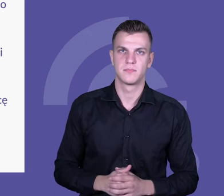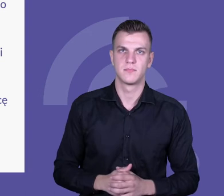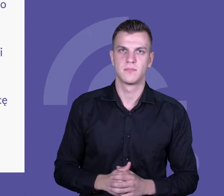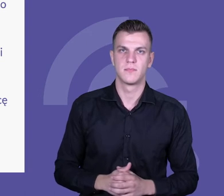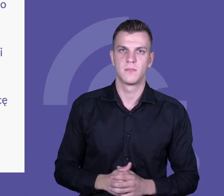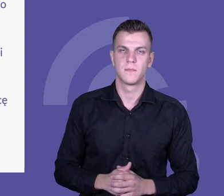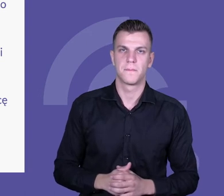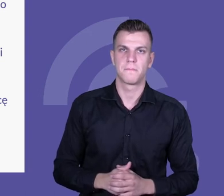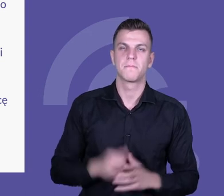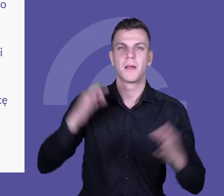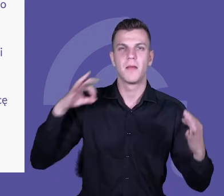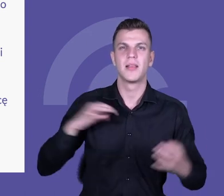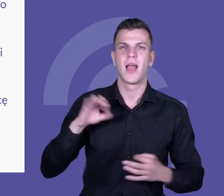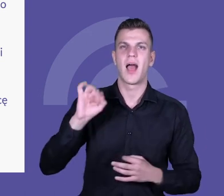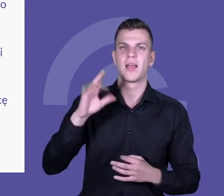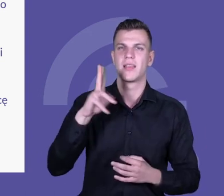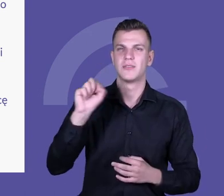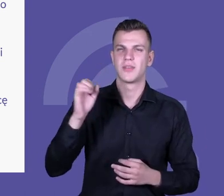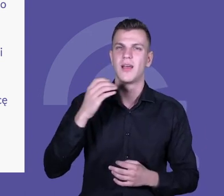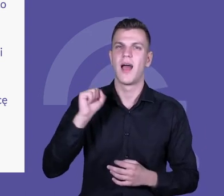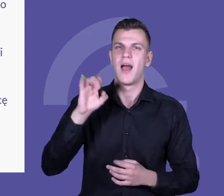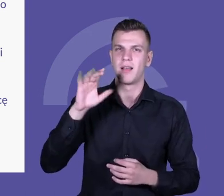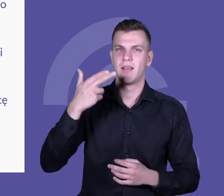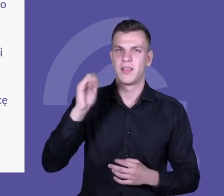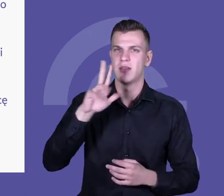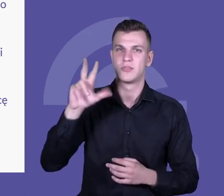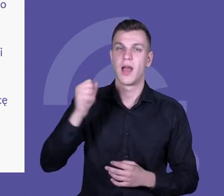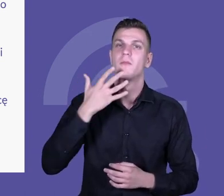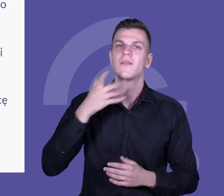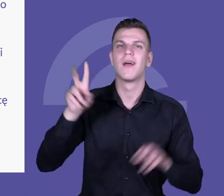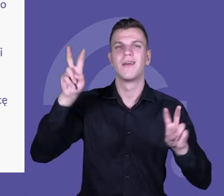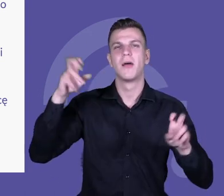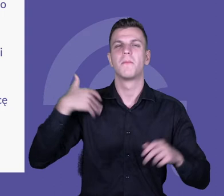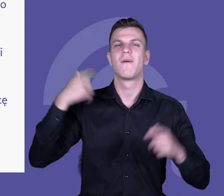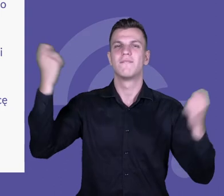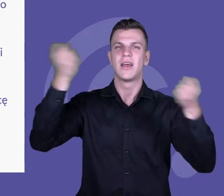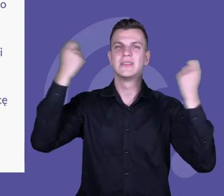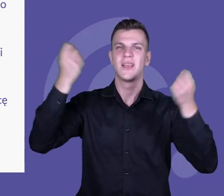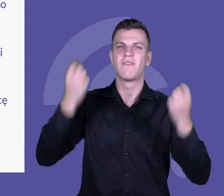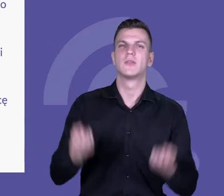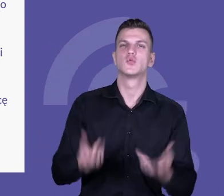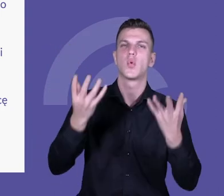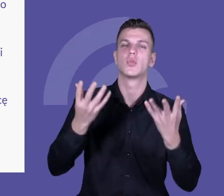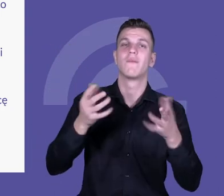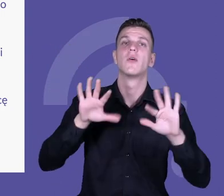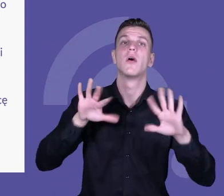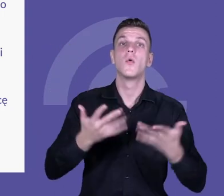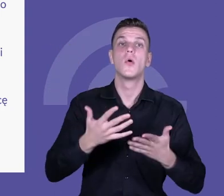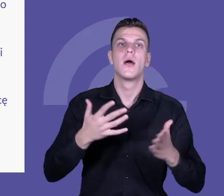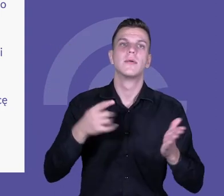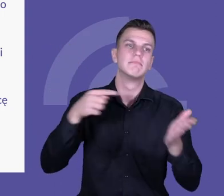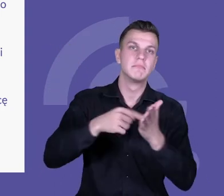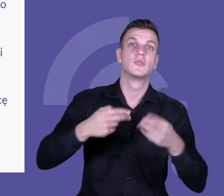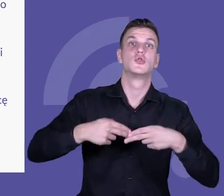wcześniej Agnieszka, o dniu cudów, tak? O takich dniach, o festiwalu cudów, o dniach, które wychodzą poza